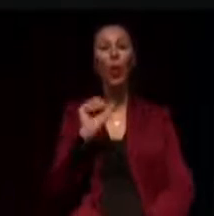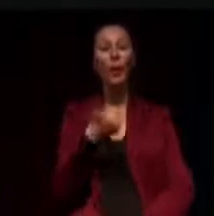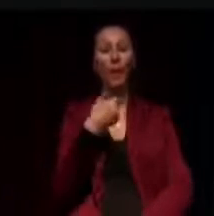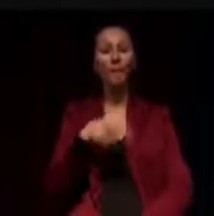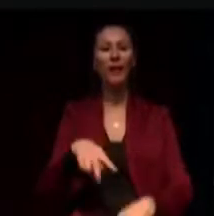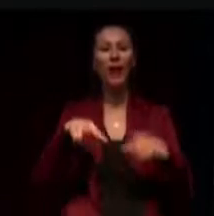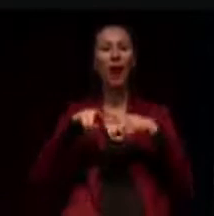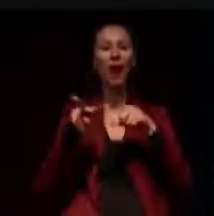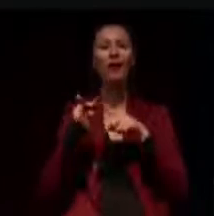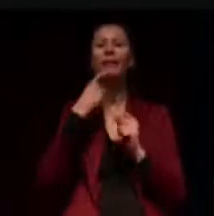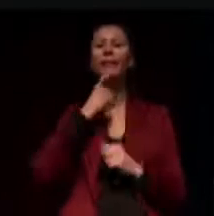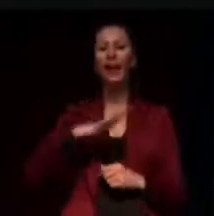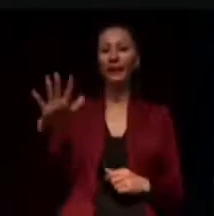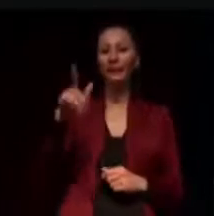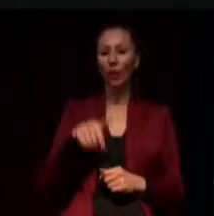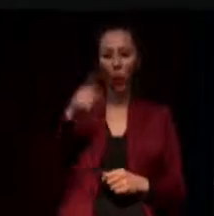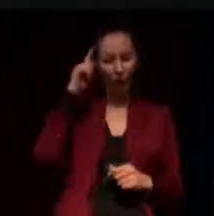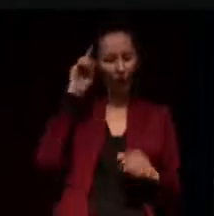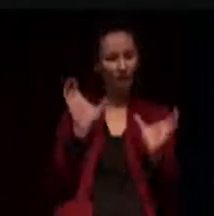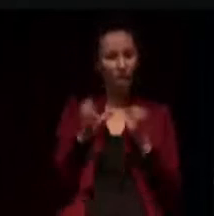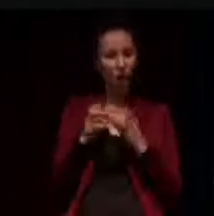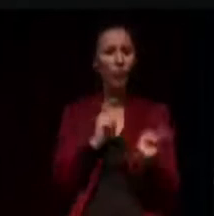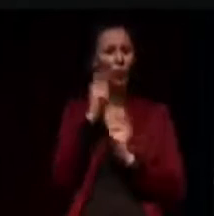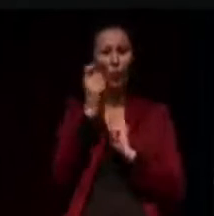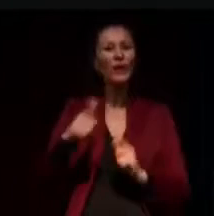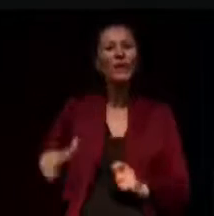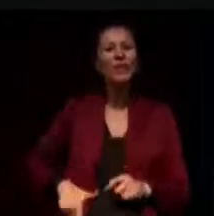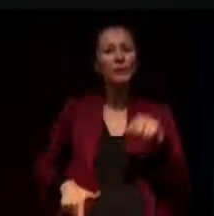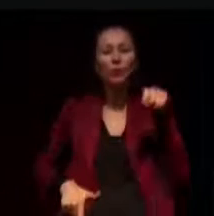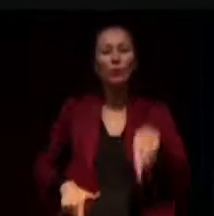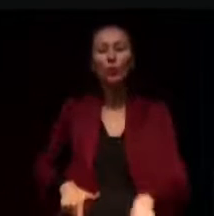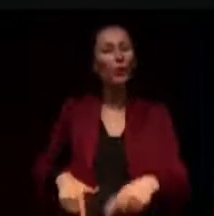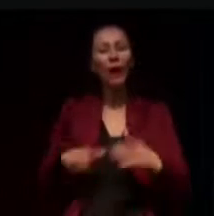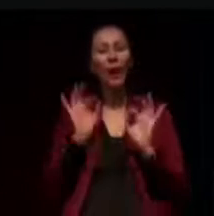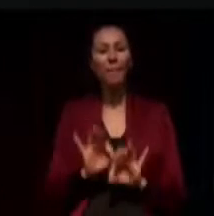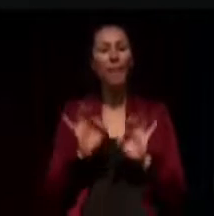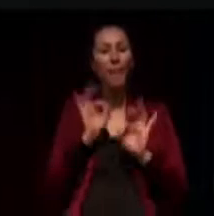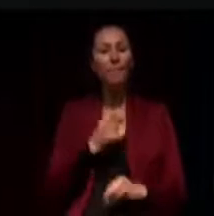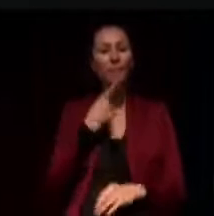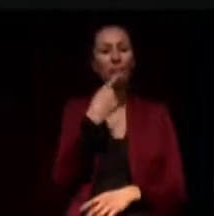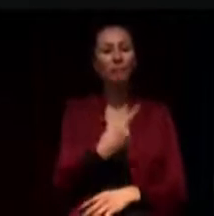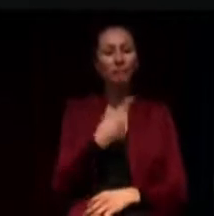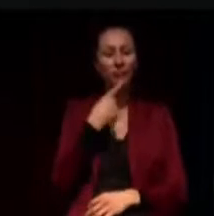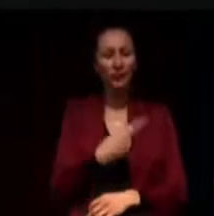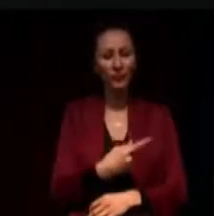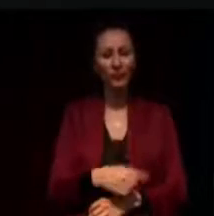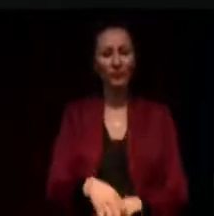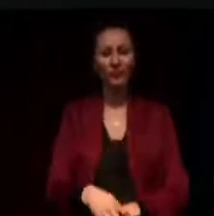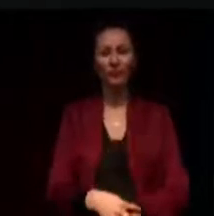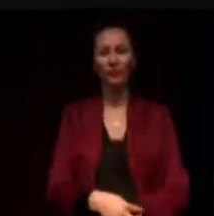bir şey. İşte Akdenizlik o kavramı kullanıyoruz ya. İzmir burada liderliğini yapıyor.